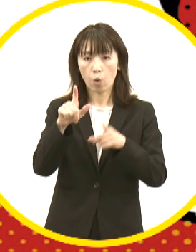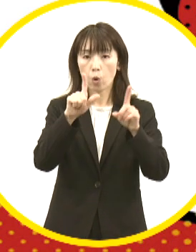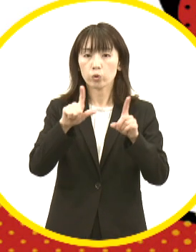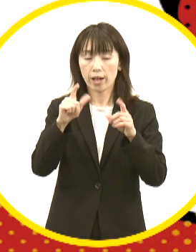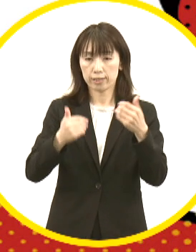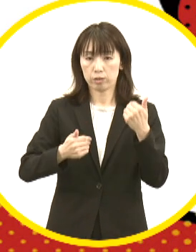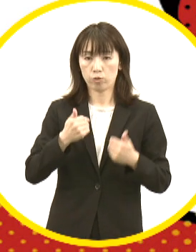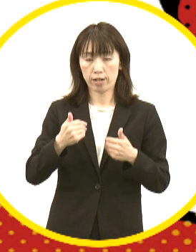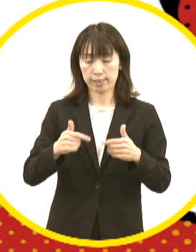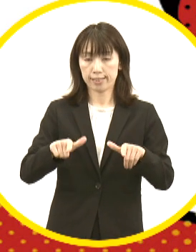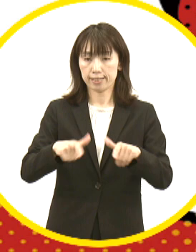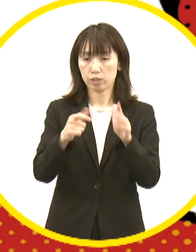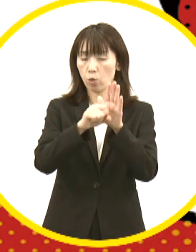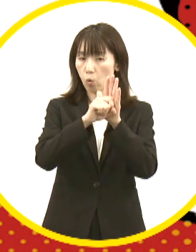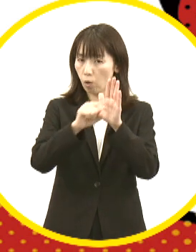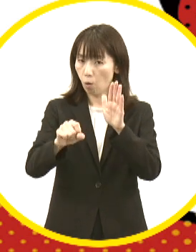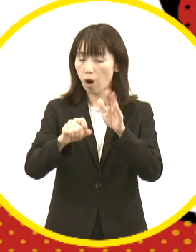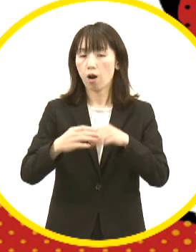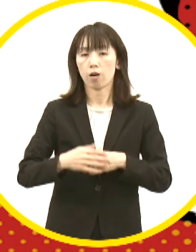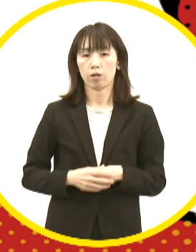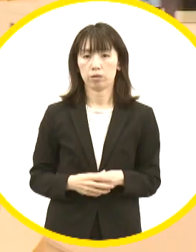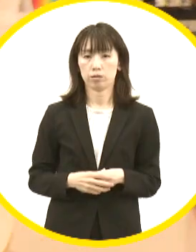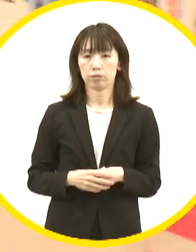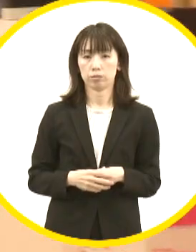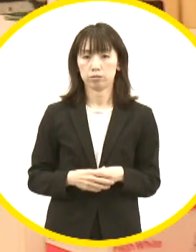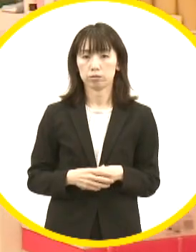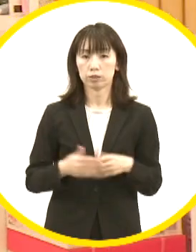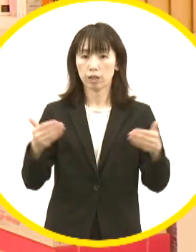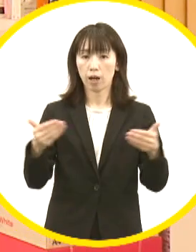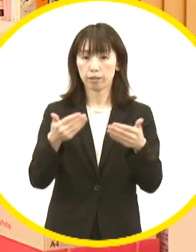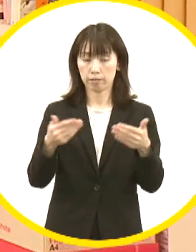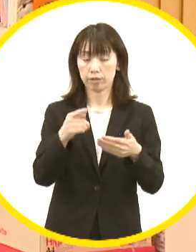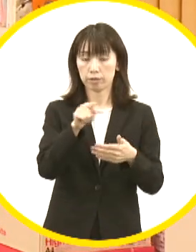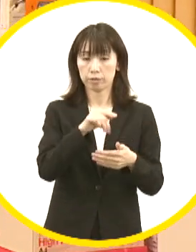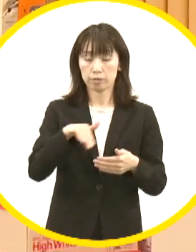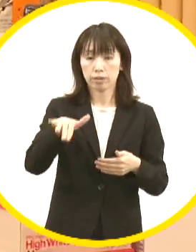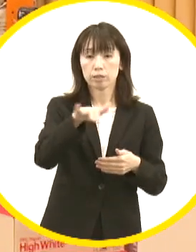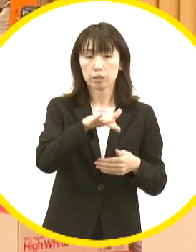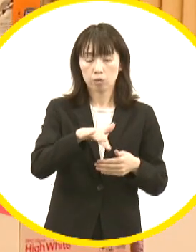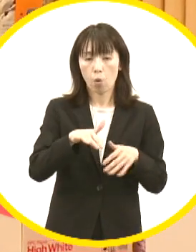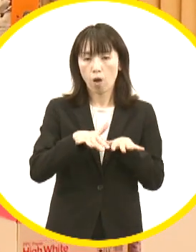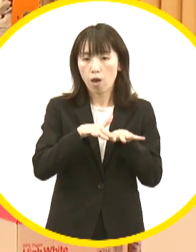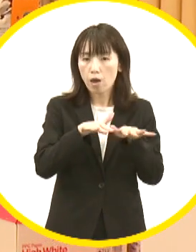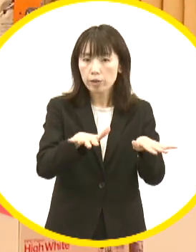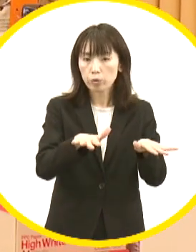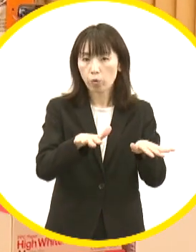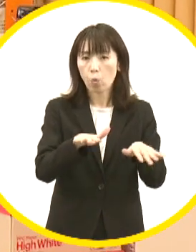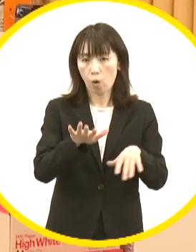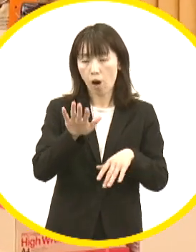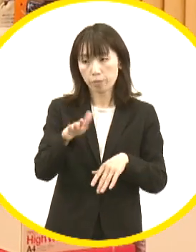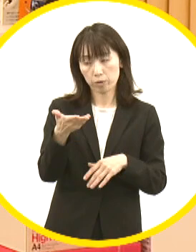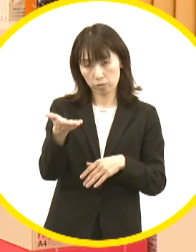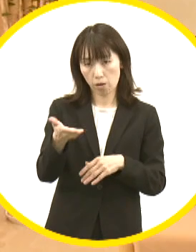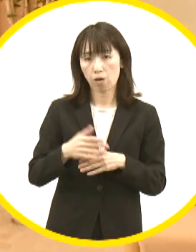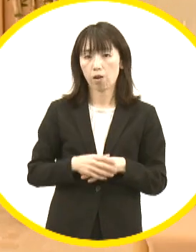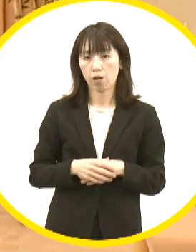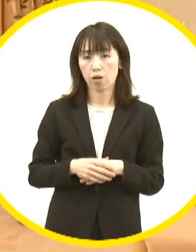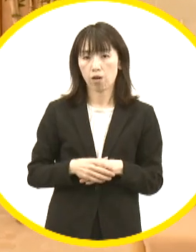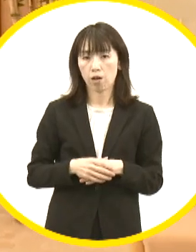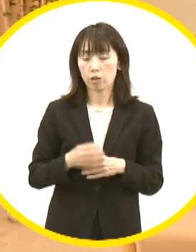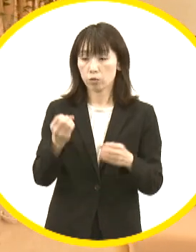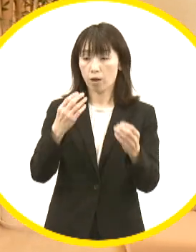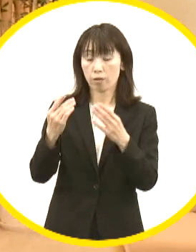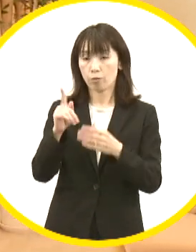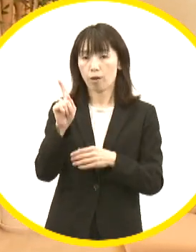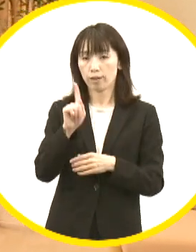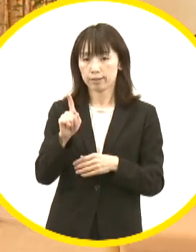暮らしに嬉しい木の効果は。 従業員の皆さんの影響とかなんかありますか。 番よく言われ